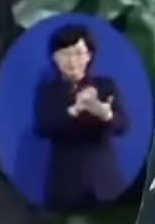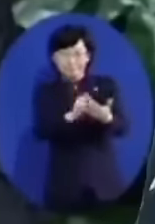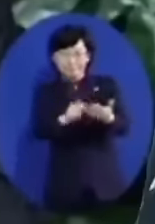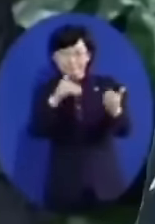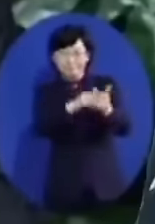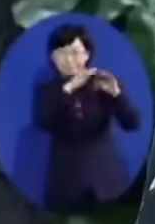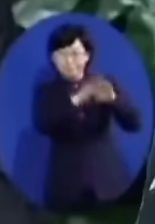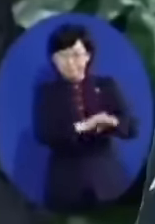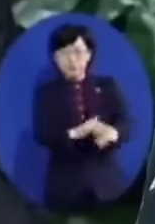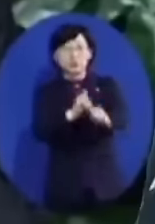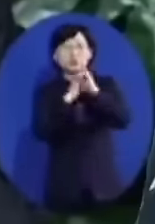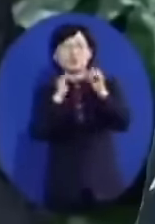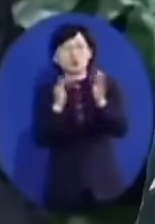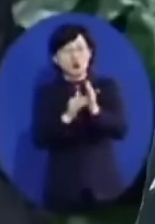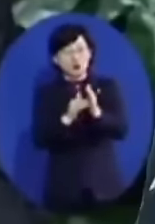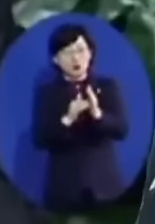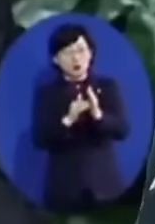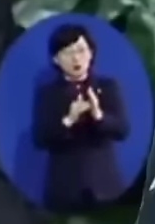그 지위에